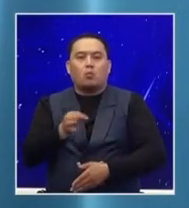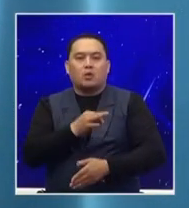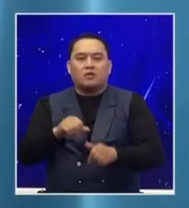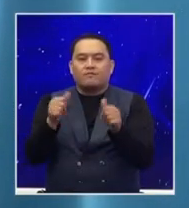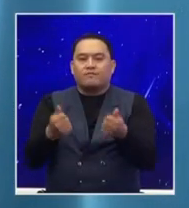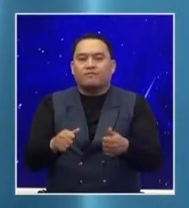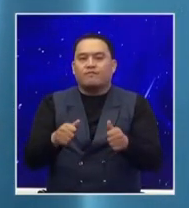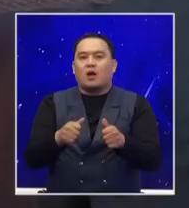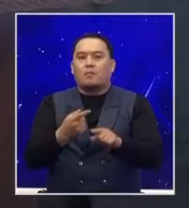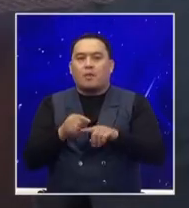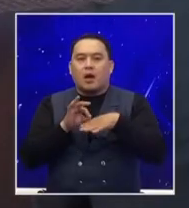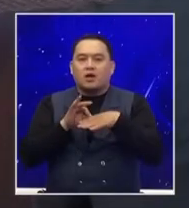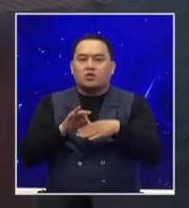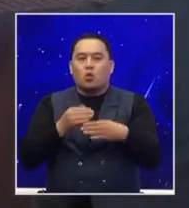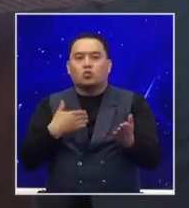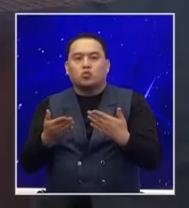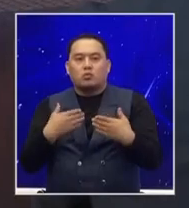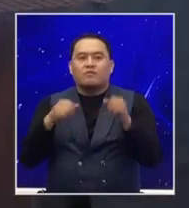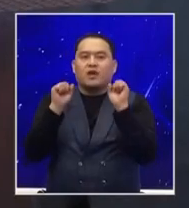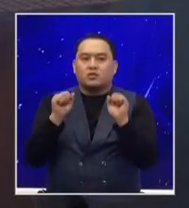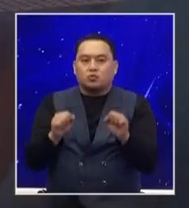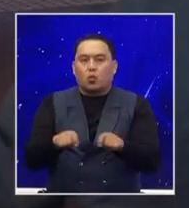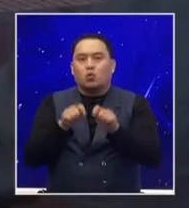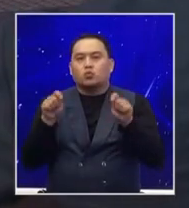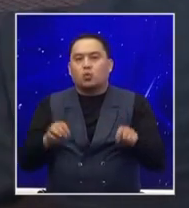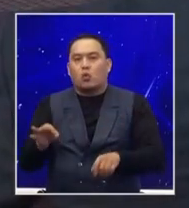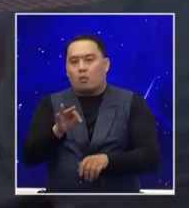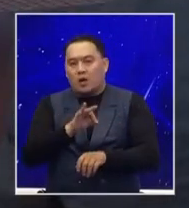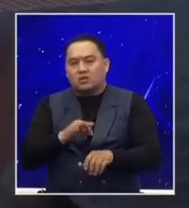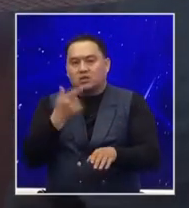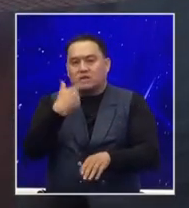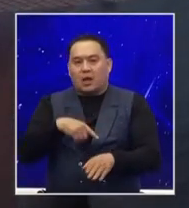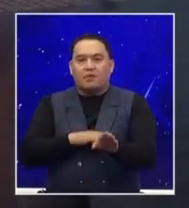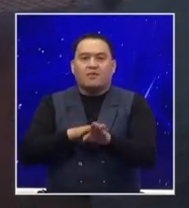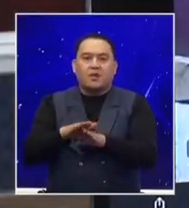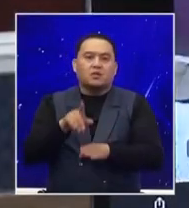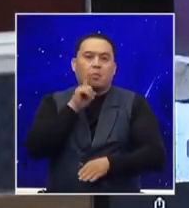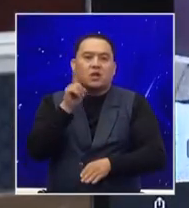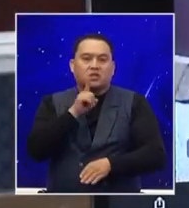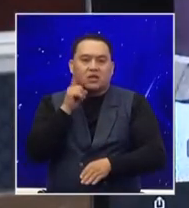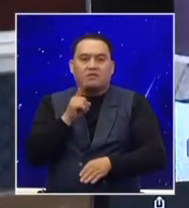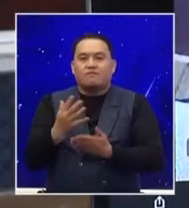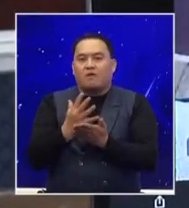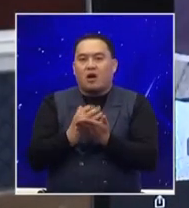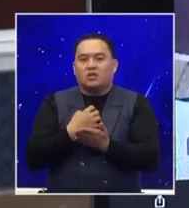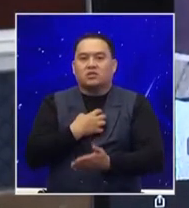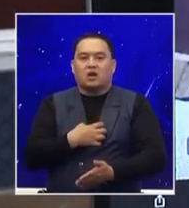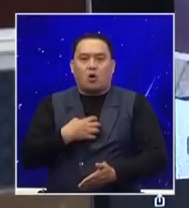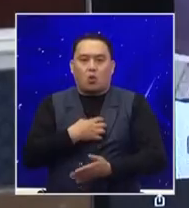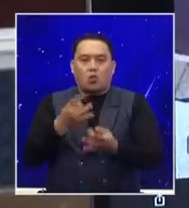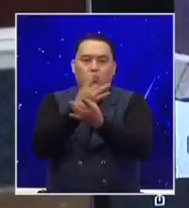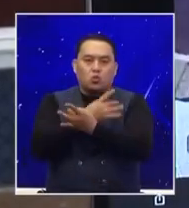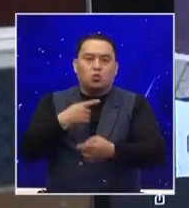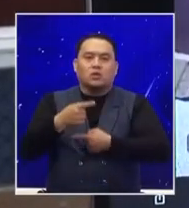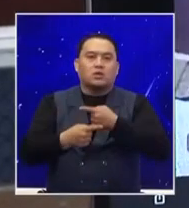в онлайн-формате. Участники обсудили возможности, созданные в области для самореализации молодых людей, а также важность сохранения культурного